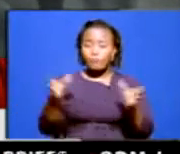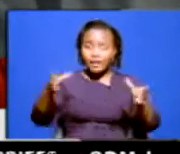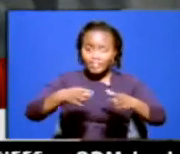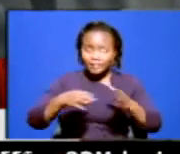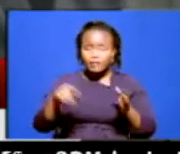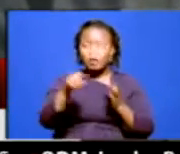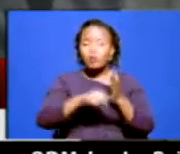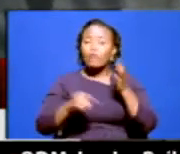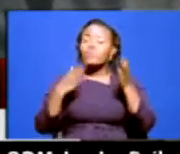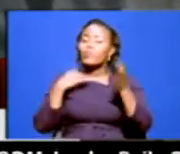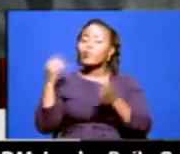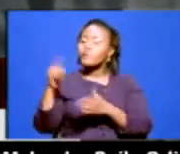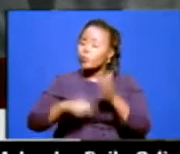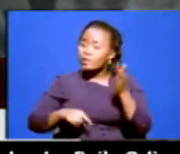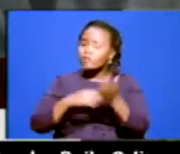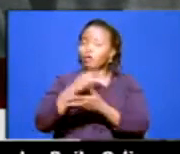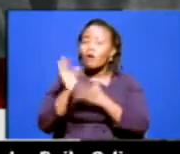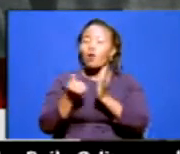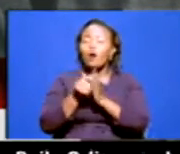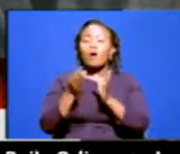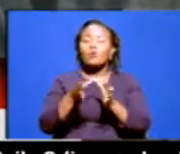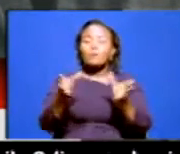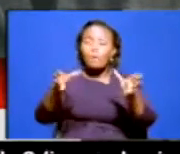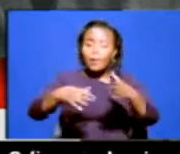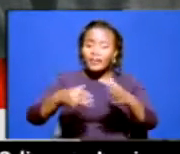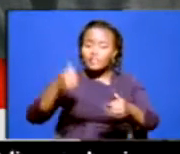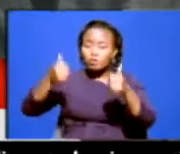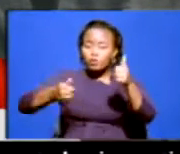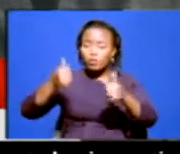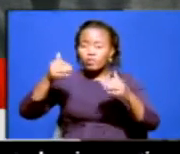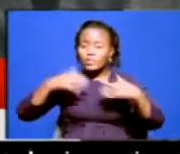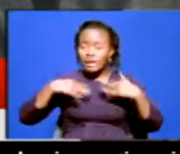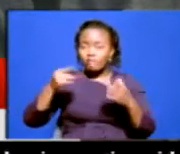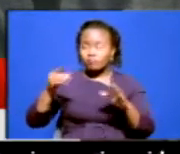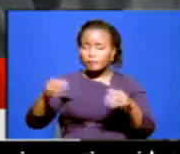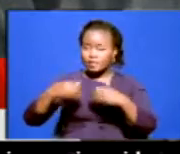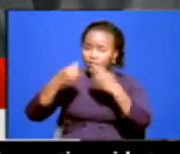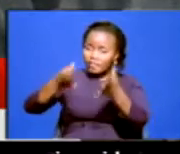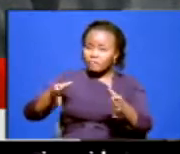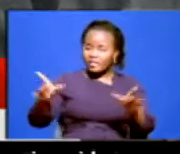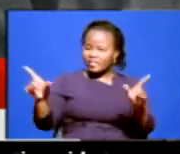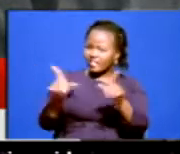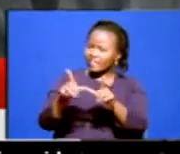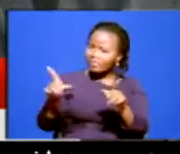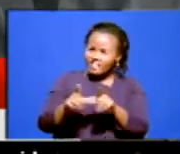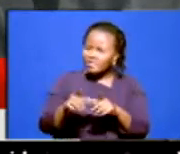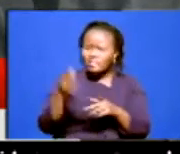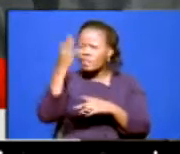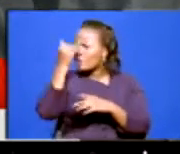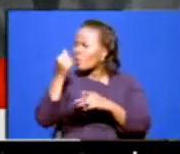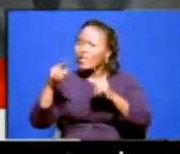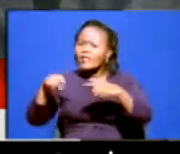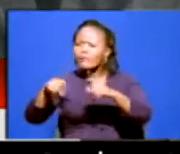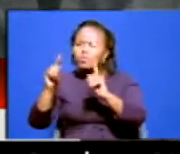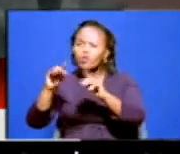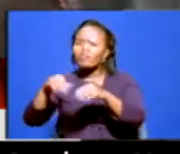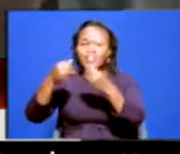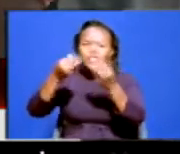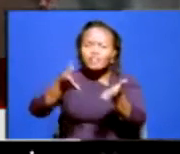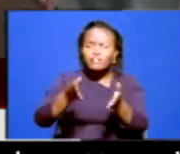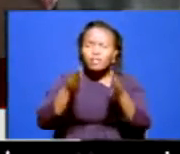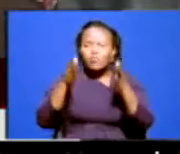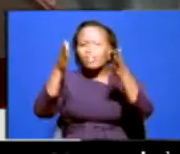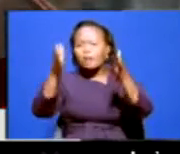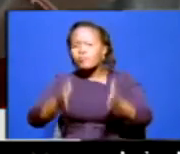kwamba hivyo vyama ambavyo wamepewa stakabadhi, ni kwa nini wanapatia watu